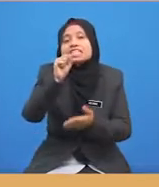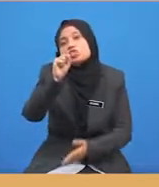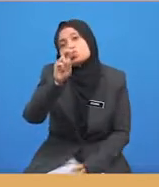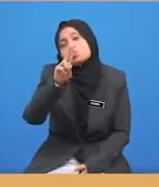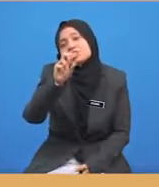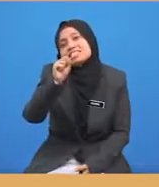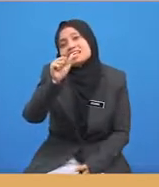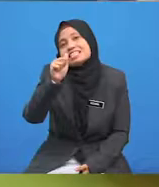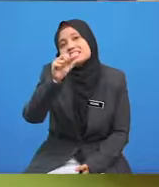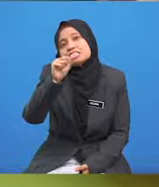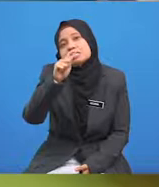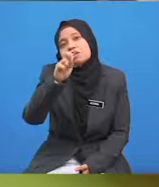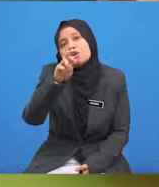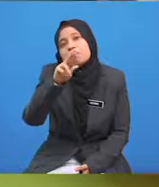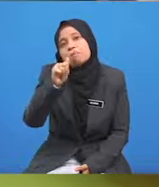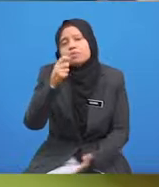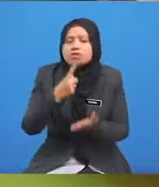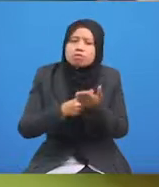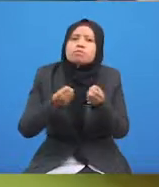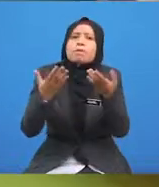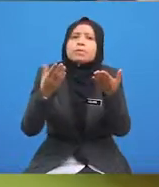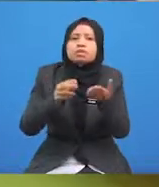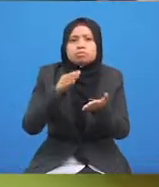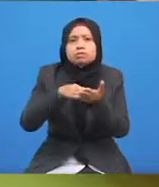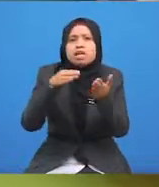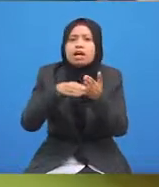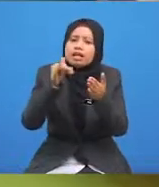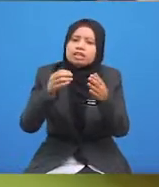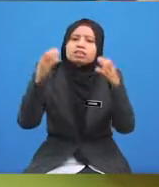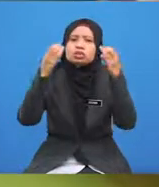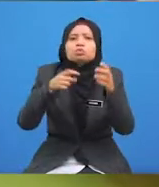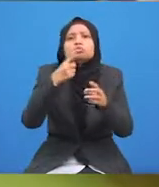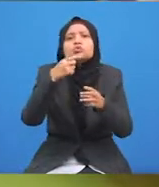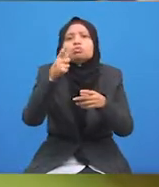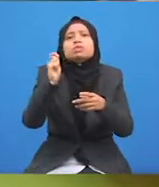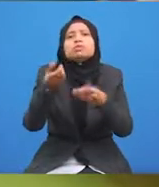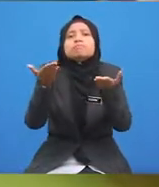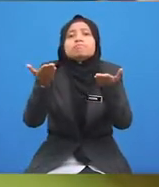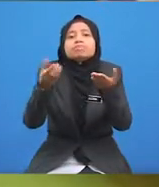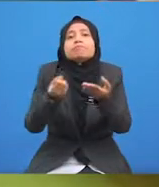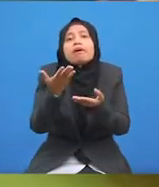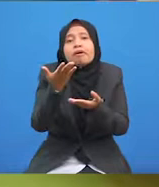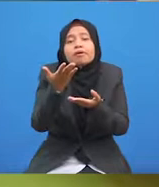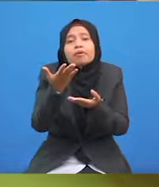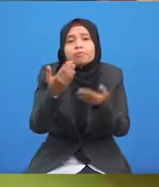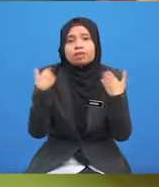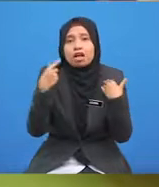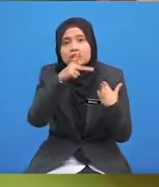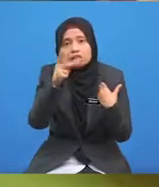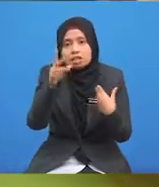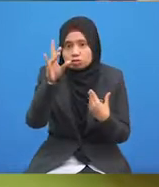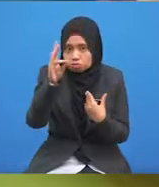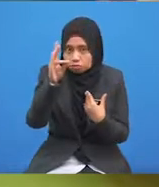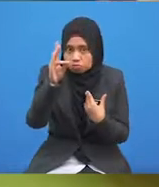kesusastraan. Berapakah bilangan bidang yang cikgu sebutkan sebentar tadi, murid-murid? Adakah